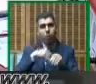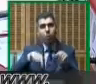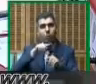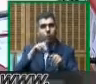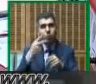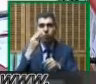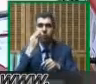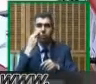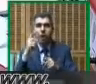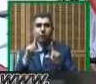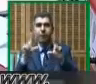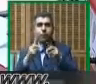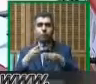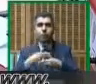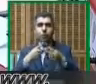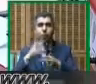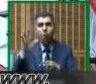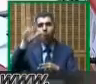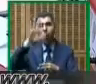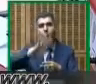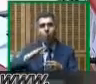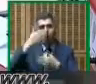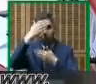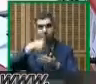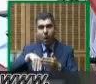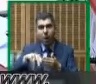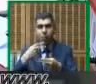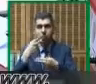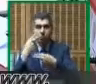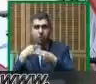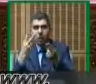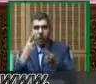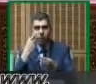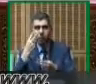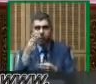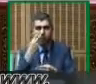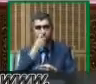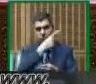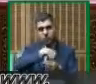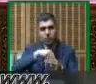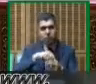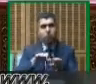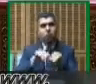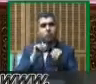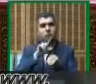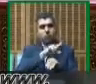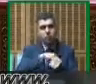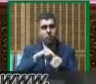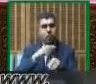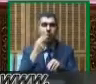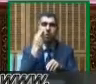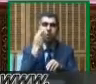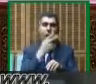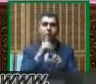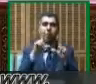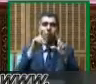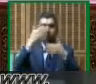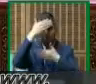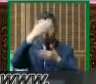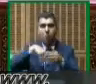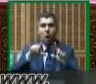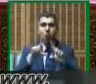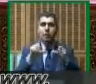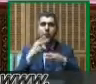الإخبارية الأجنبية، وفي نفس الوقت تعزز حضور المعارضة في البرامج السياسية، تضاعف حضورها بالمقارنة مع